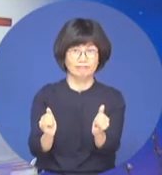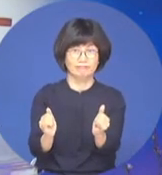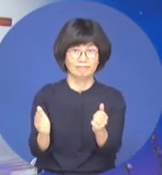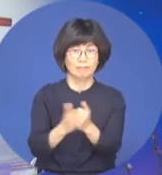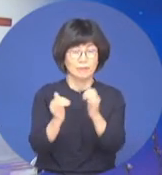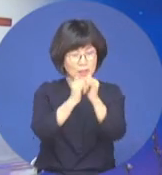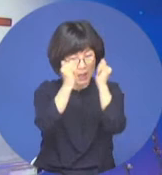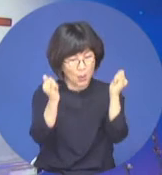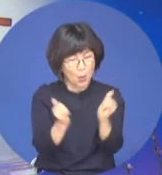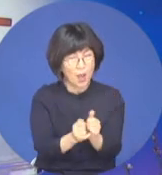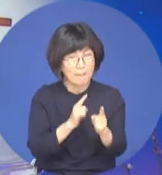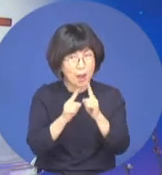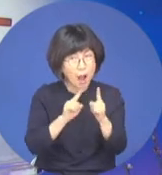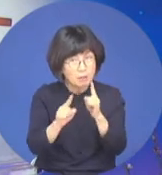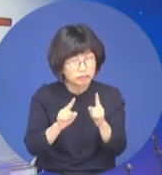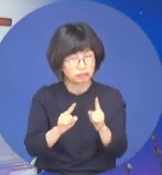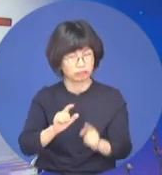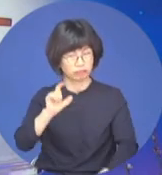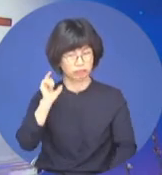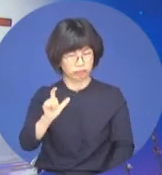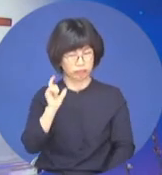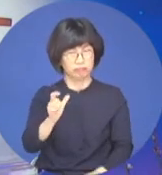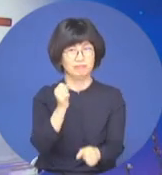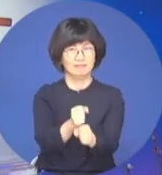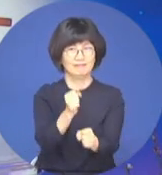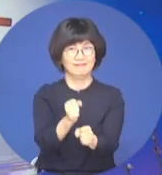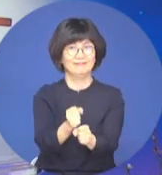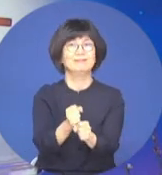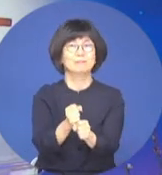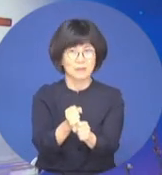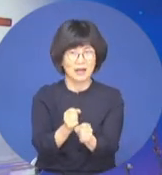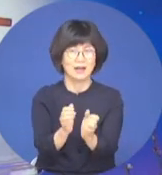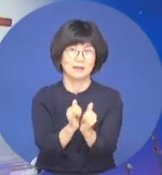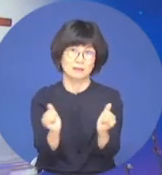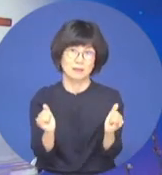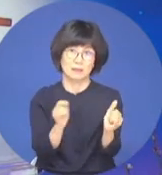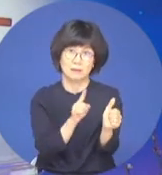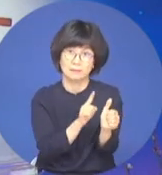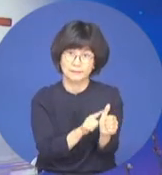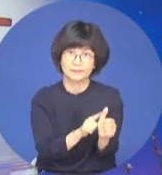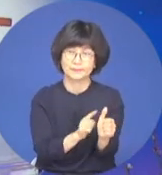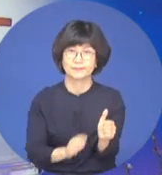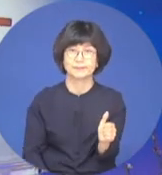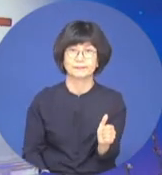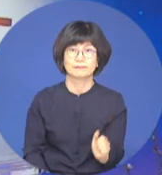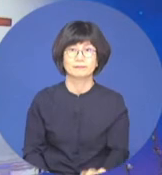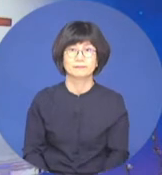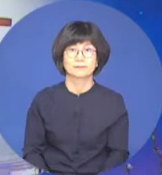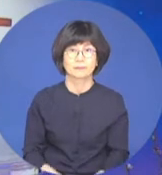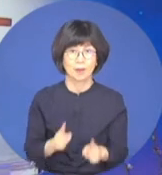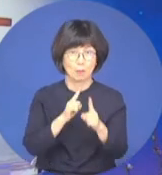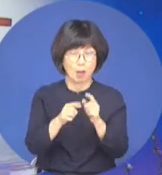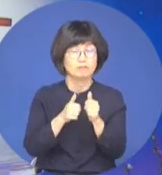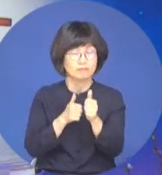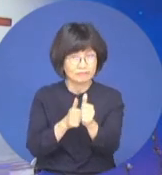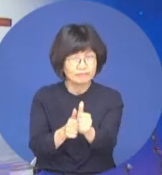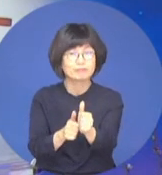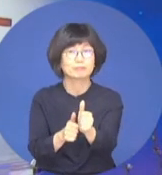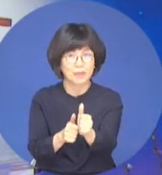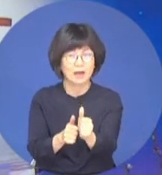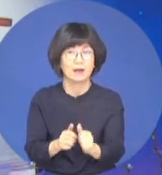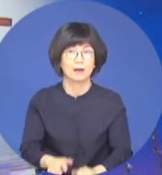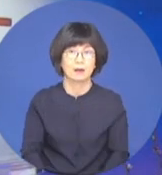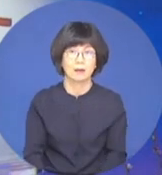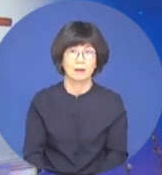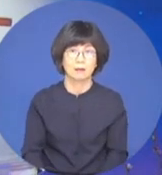기초에 세웠던 사람입니다. 신앙개혁, 도덕, 윤리, 사회개혁을 한 사람이에요. 말씀을 따라서. 그러니까